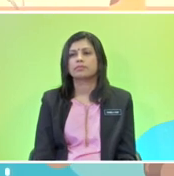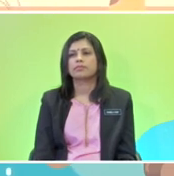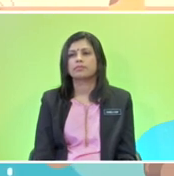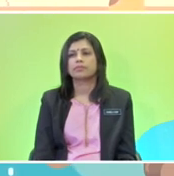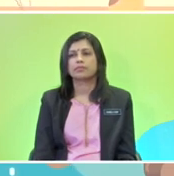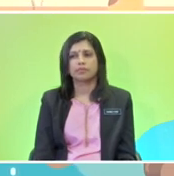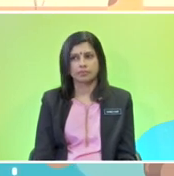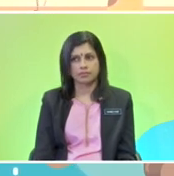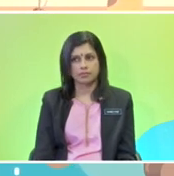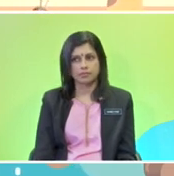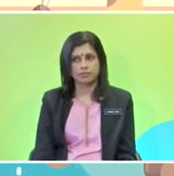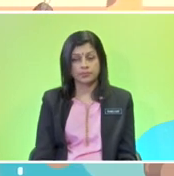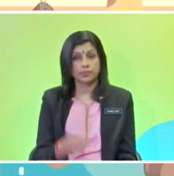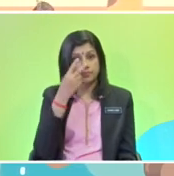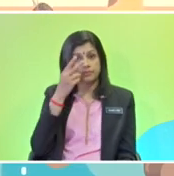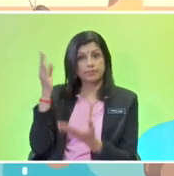Okey, silakan.